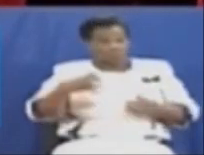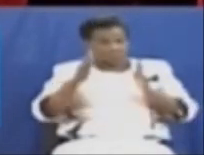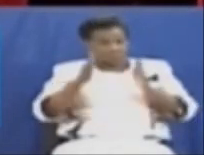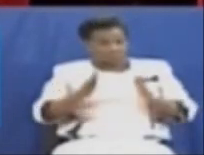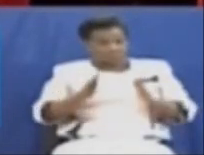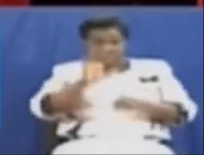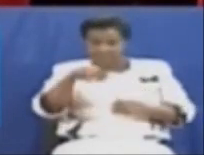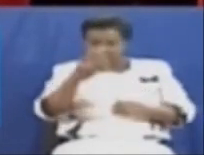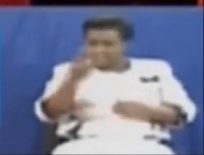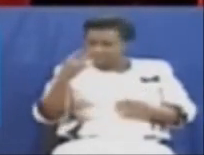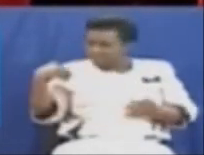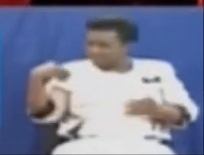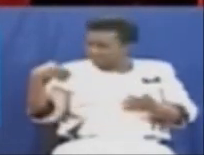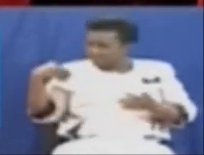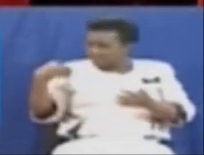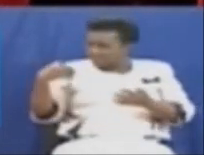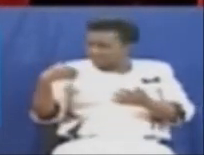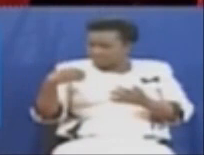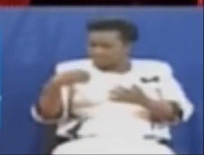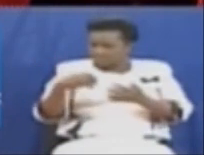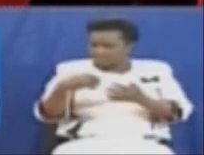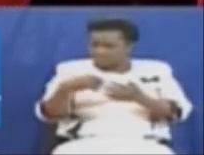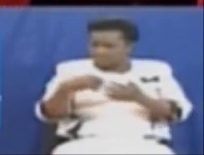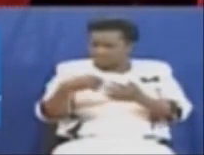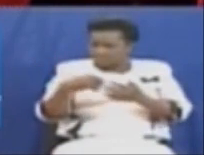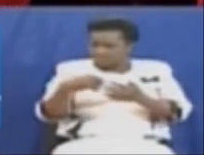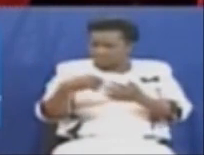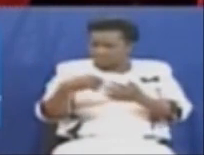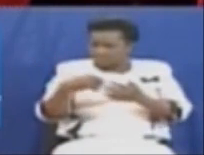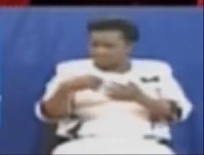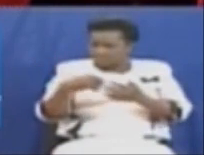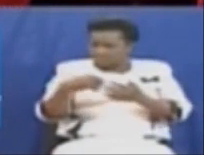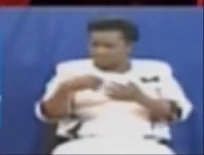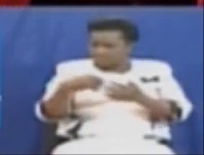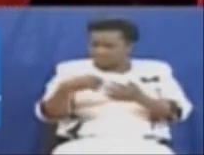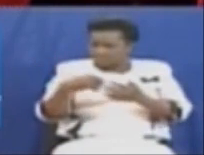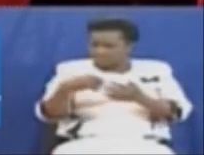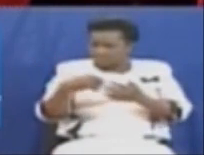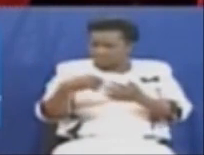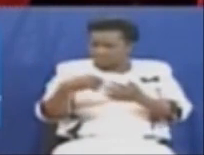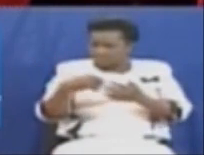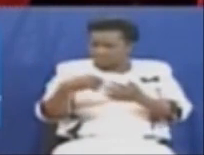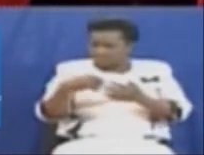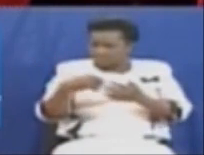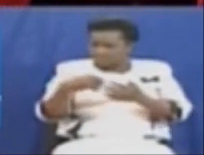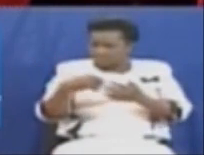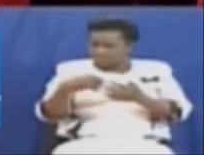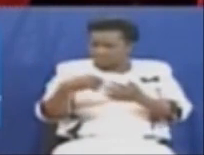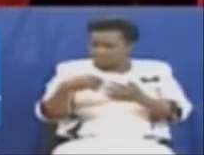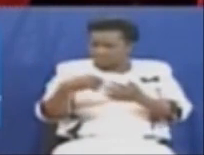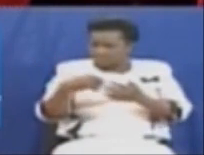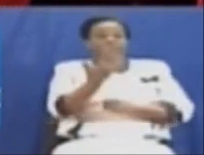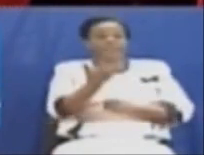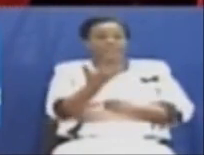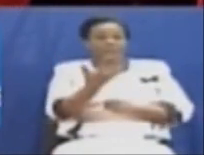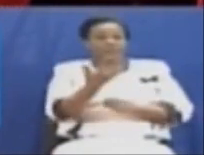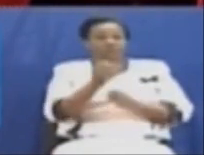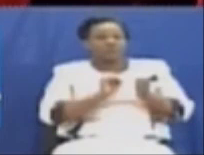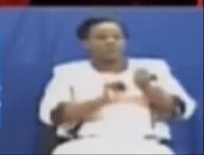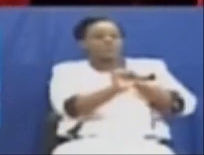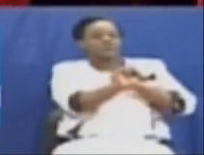jamii 2019. Mheshimiwa naibu spika, Mheshimiwa Rose Tweve, kwa niaba ya